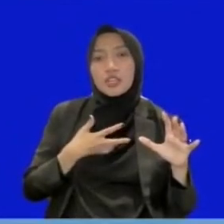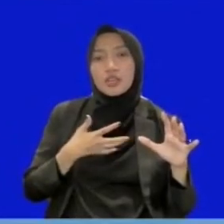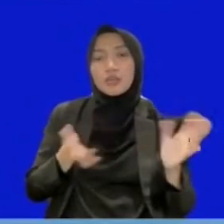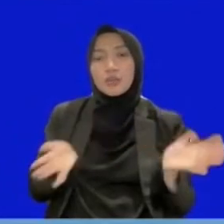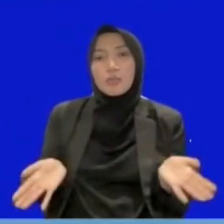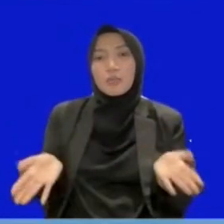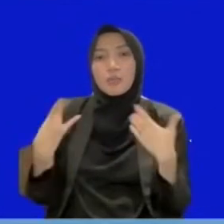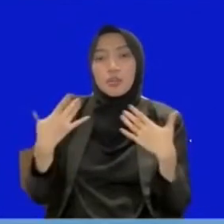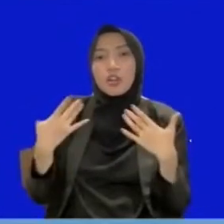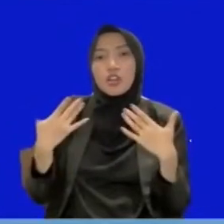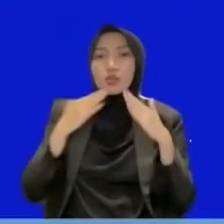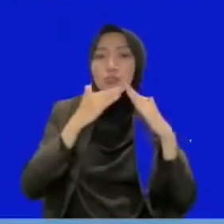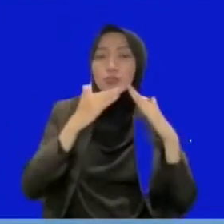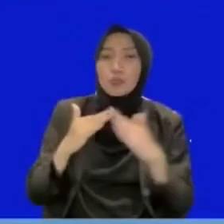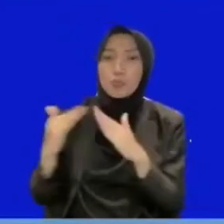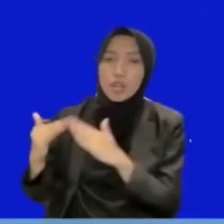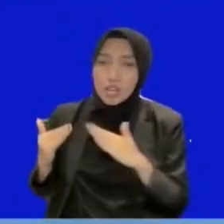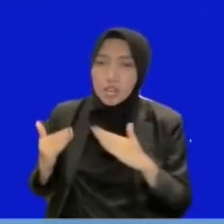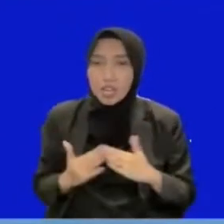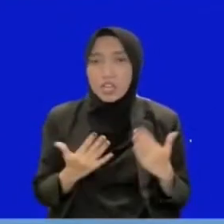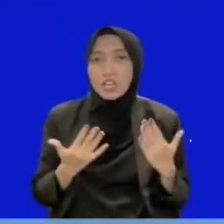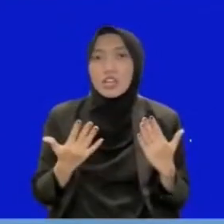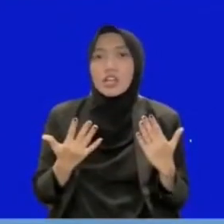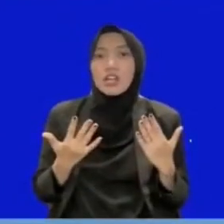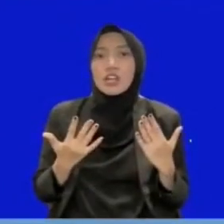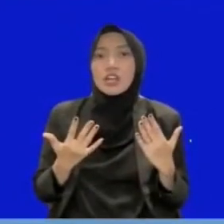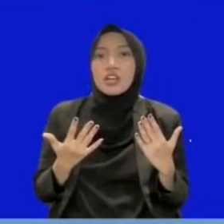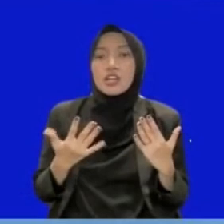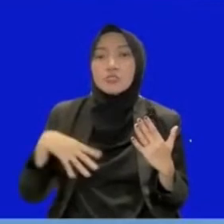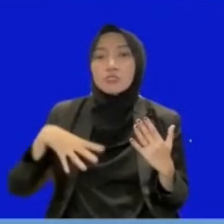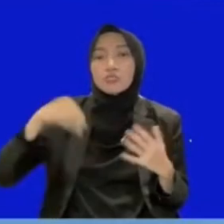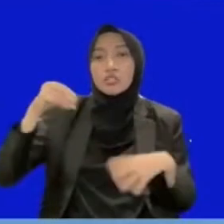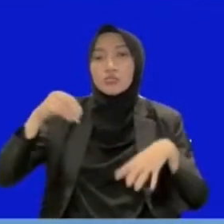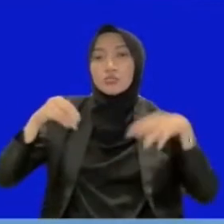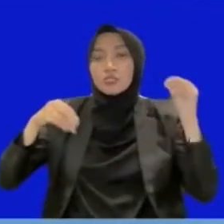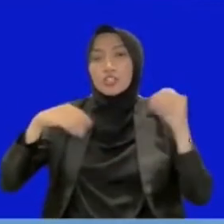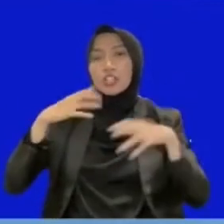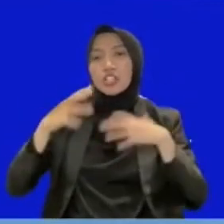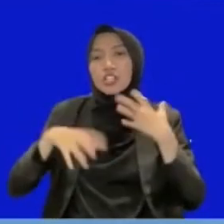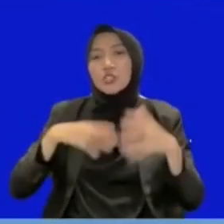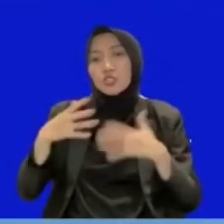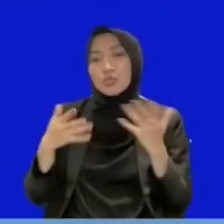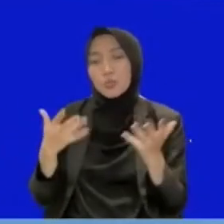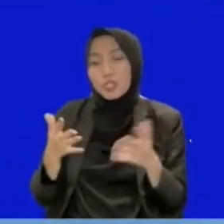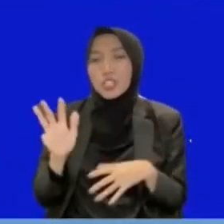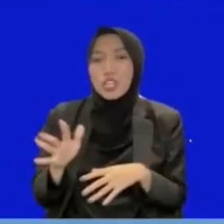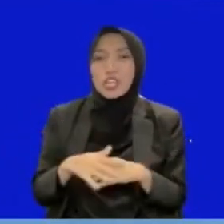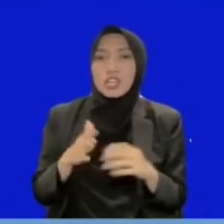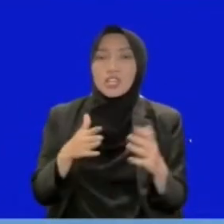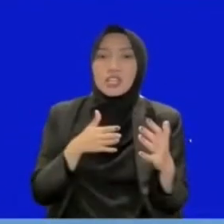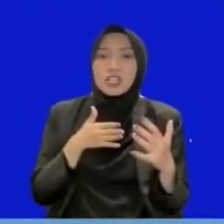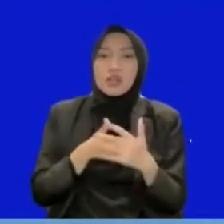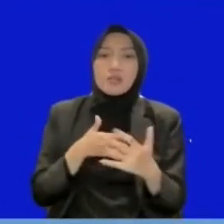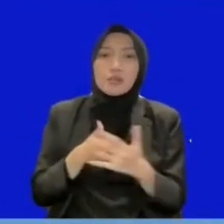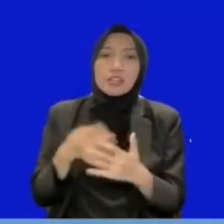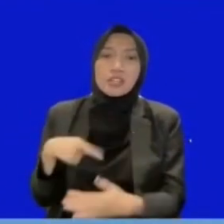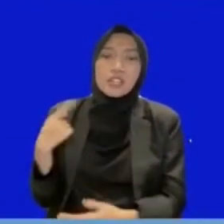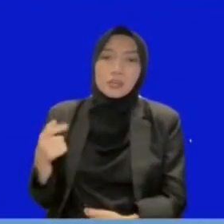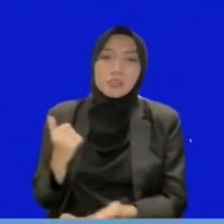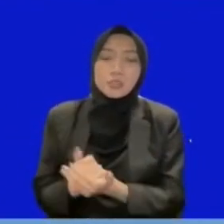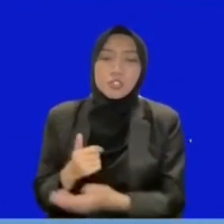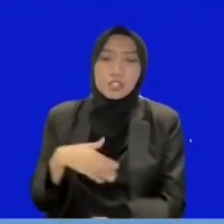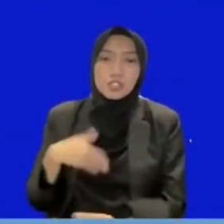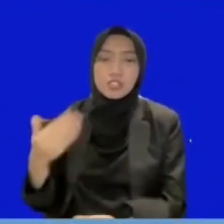membangun perumahan dan sentra-sentra mungkin industri gitu ya. Nah itu yang menjadi tantangan kami.